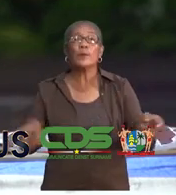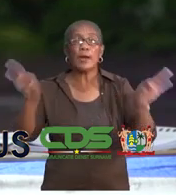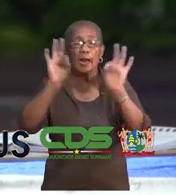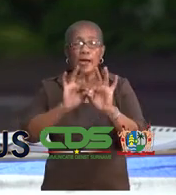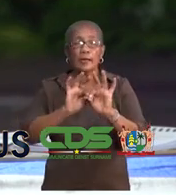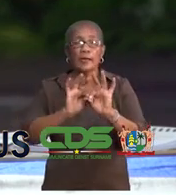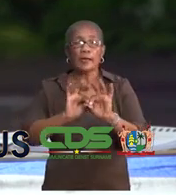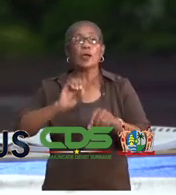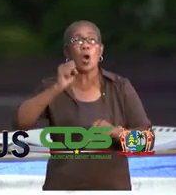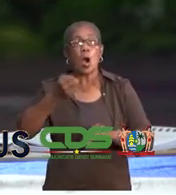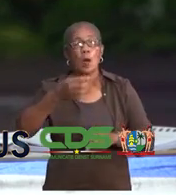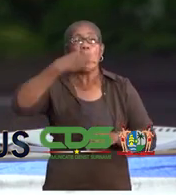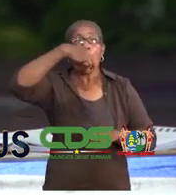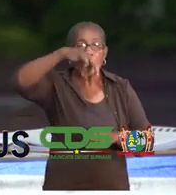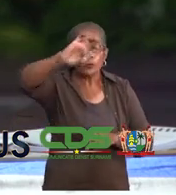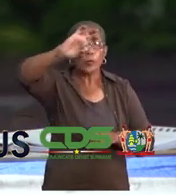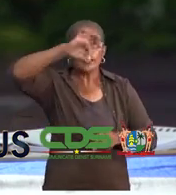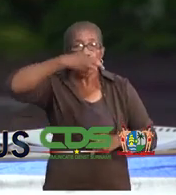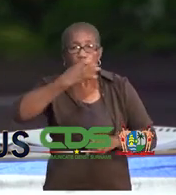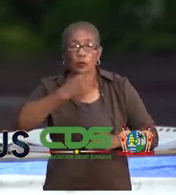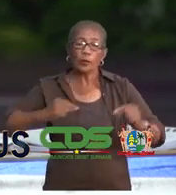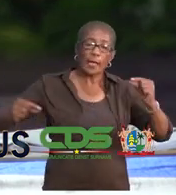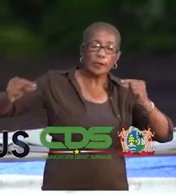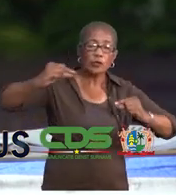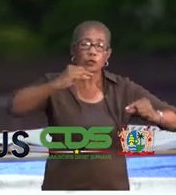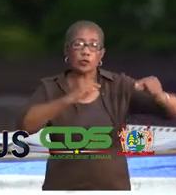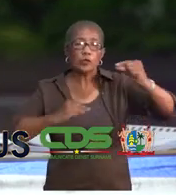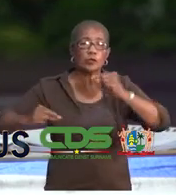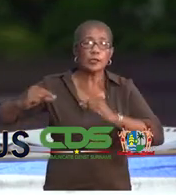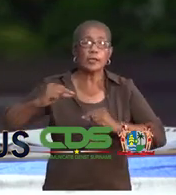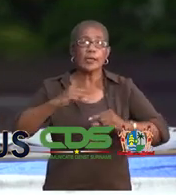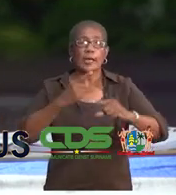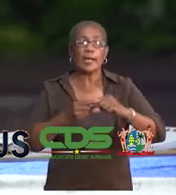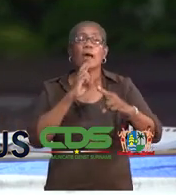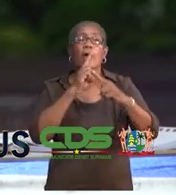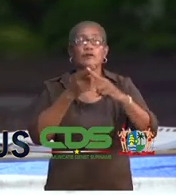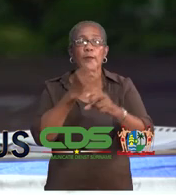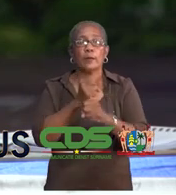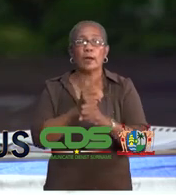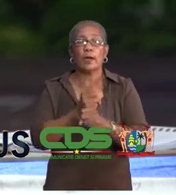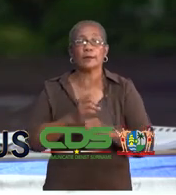om antwoorden te geven, dan wel in discussie te gaan, dan wel afspraken te maken.